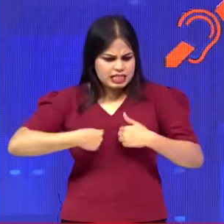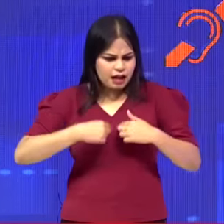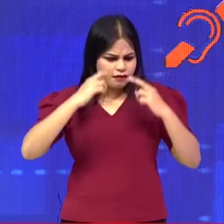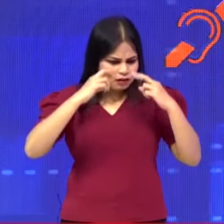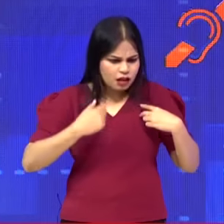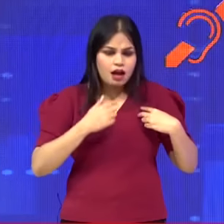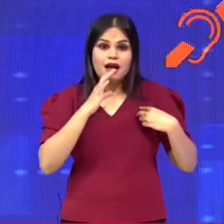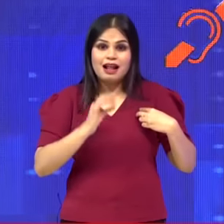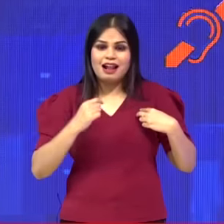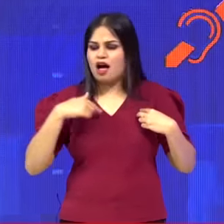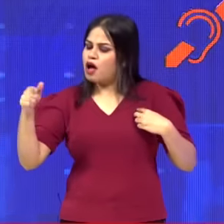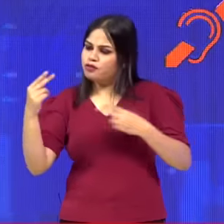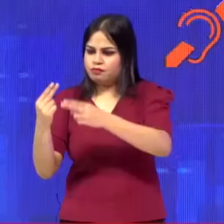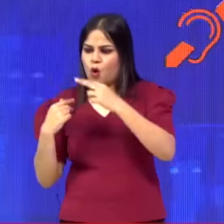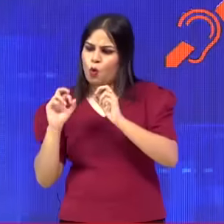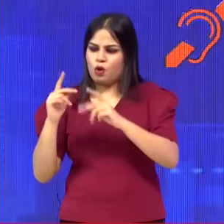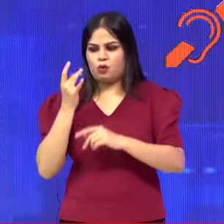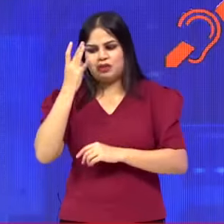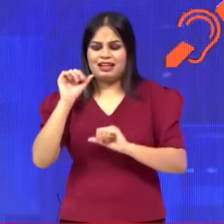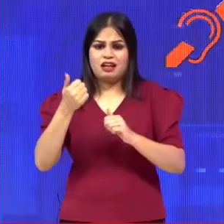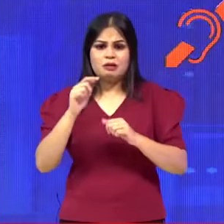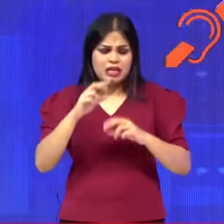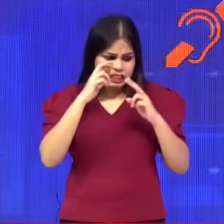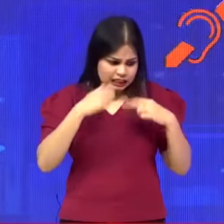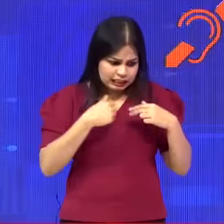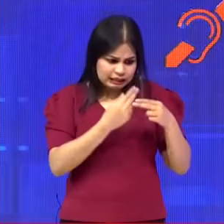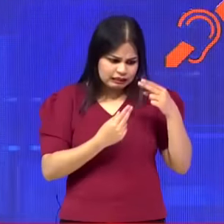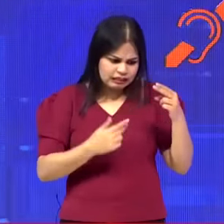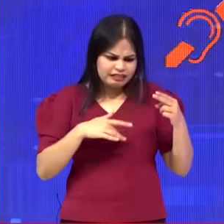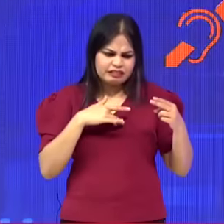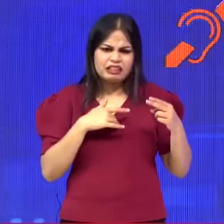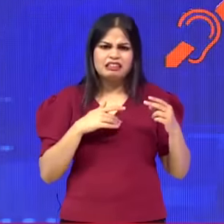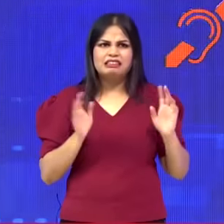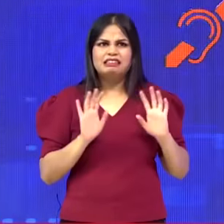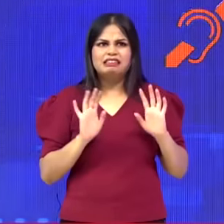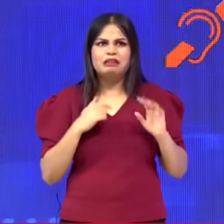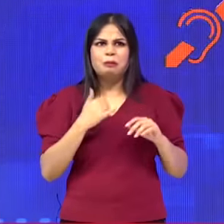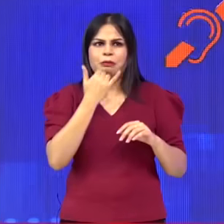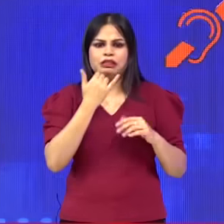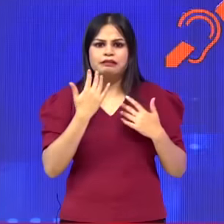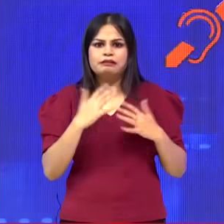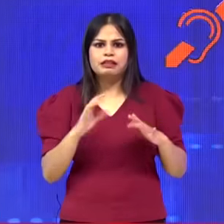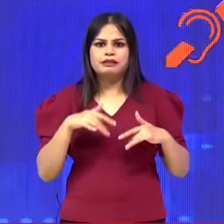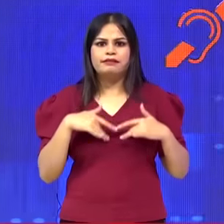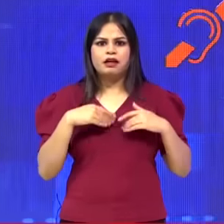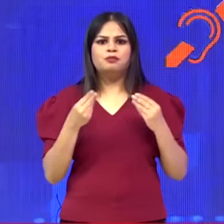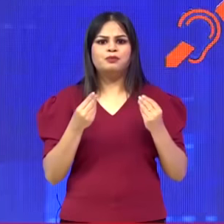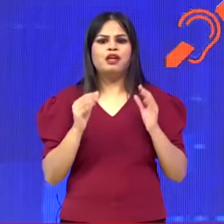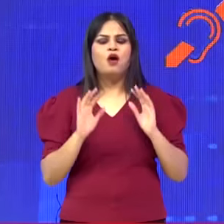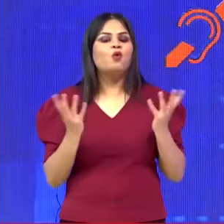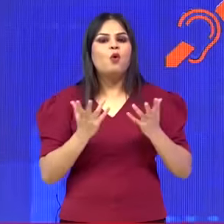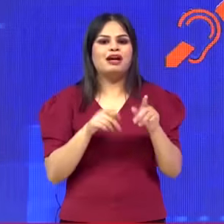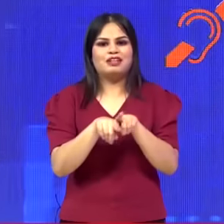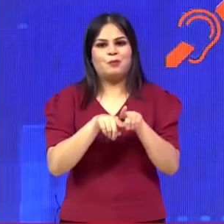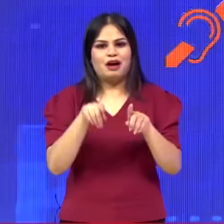मैं अपने आप को, तो मतलब इसकी क्या ज़रूरत थी, आई शुड हैव रिएक्टेड लाइक दिस एंड आई फील रियली बैड। आजकल सोशल मीडिया